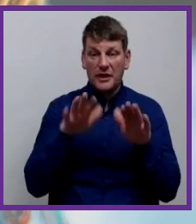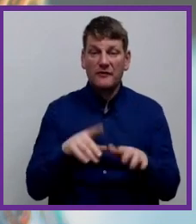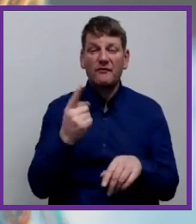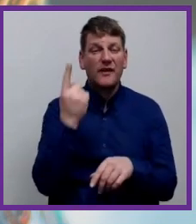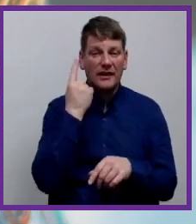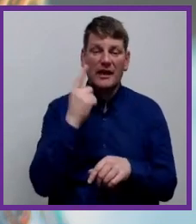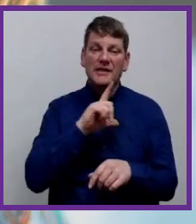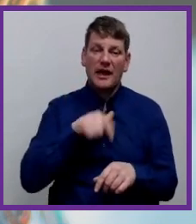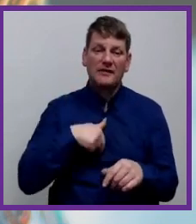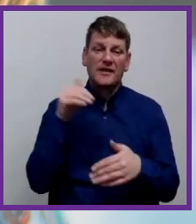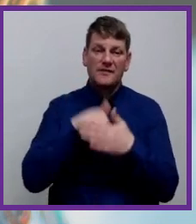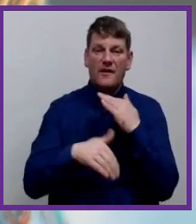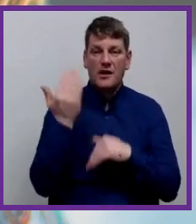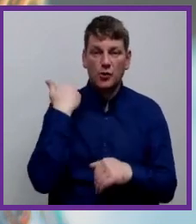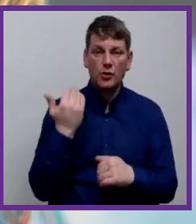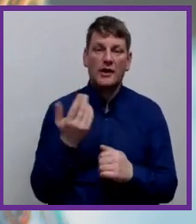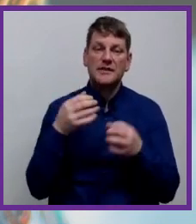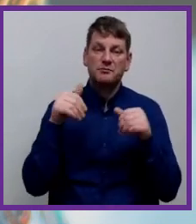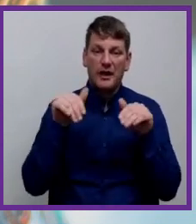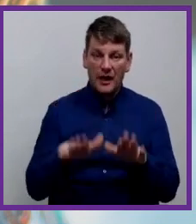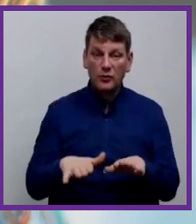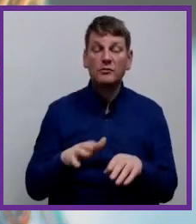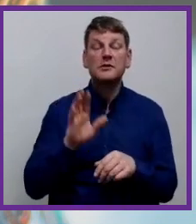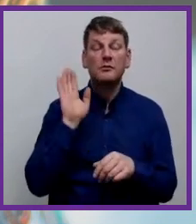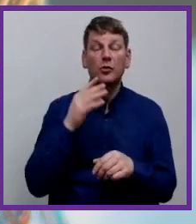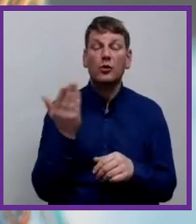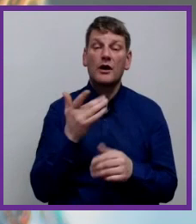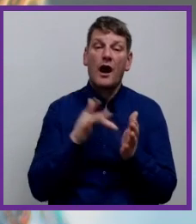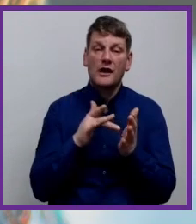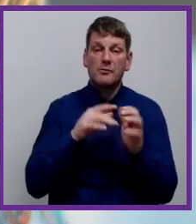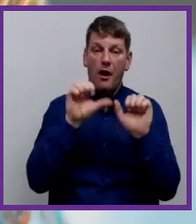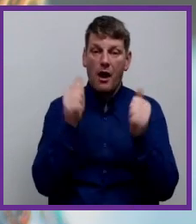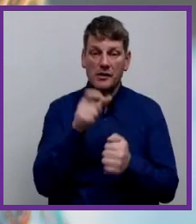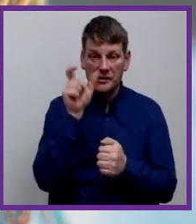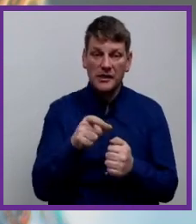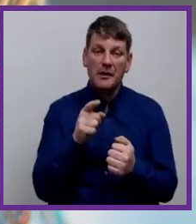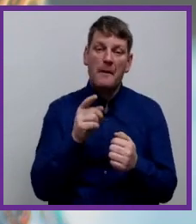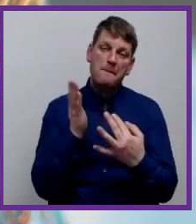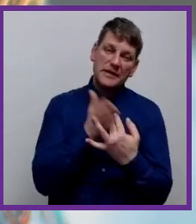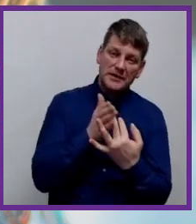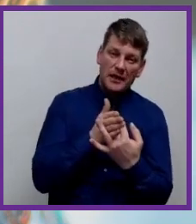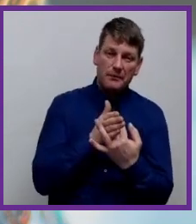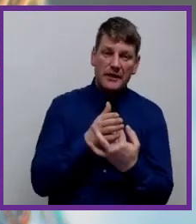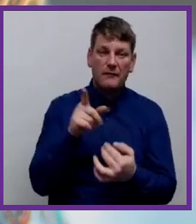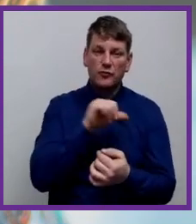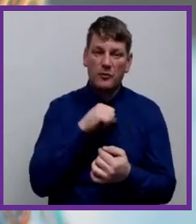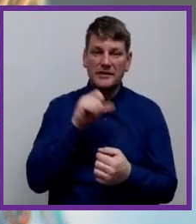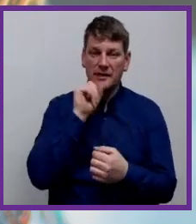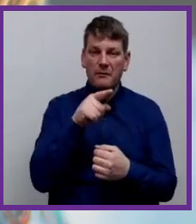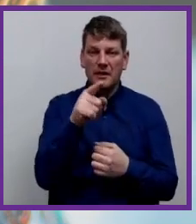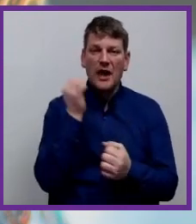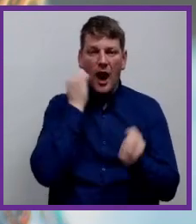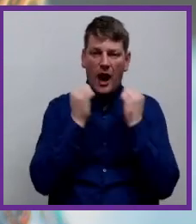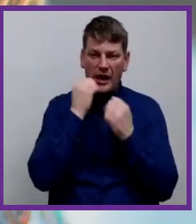Latvijas vēsturē spriedums, kurā kāds mākslinieks, pastarpināt, jo viņš pats nebija šīs karikatūras